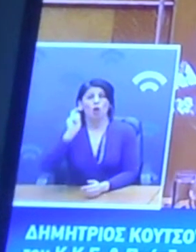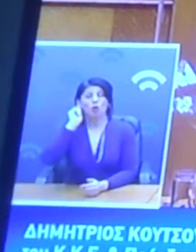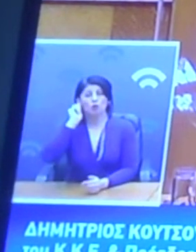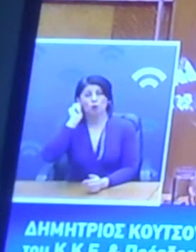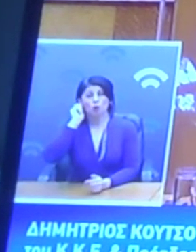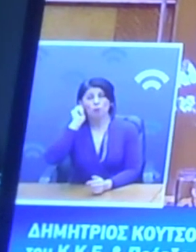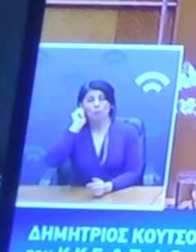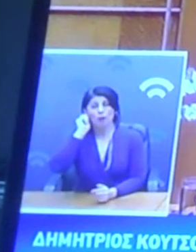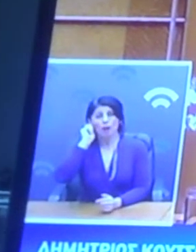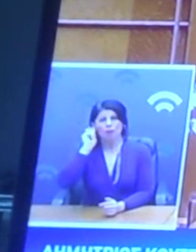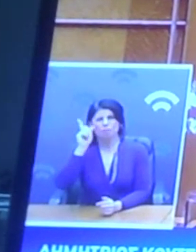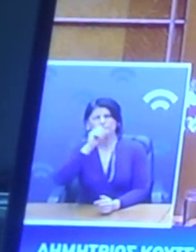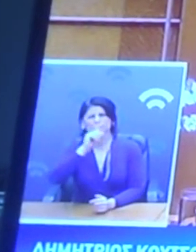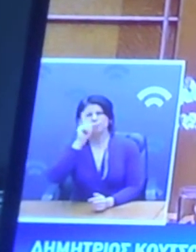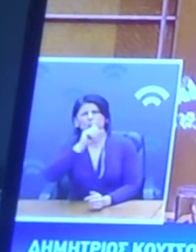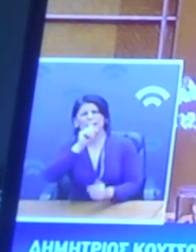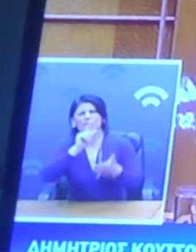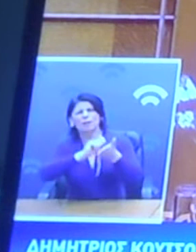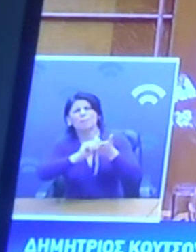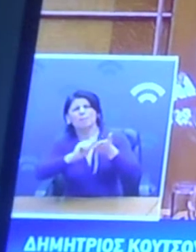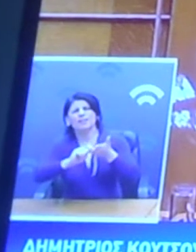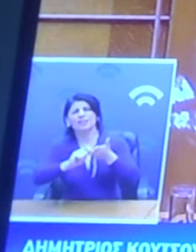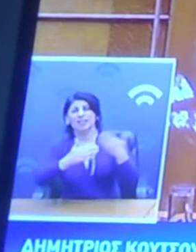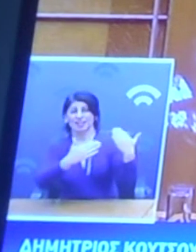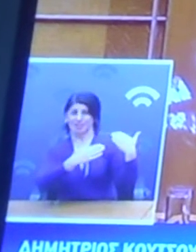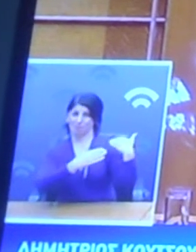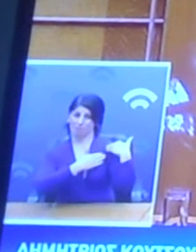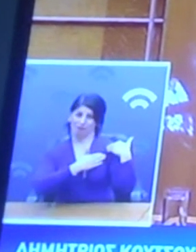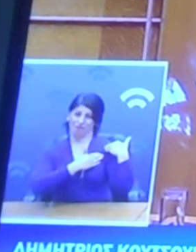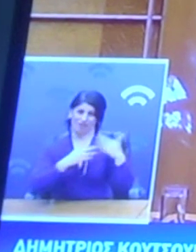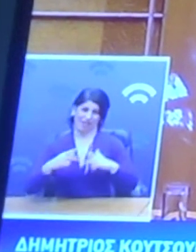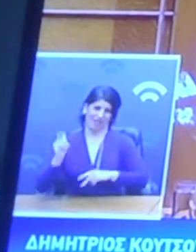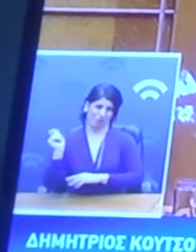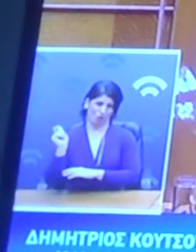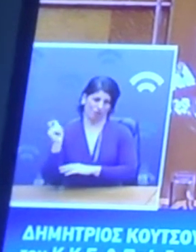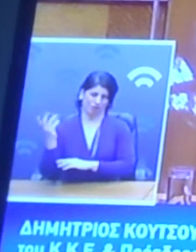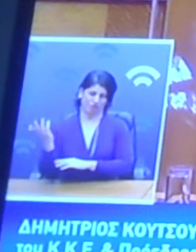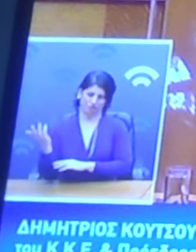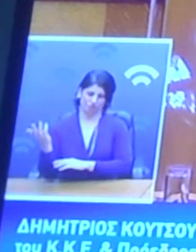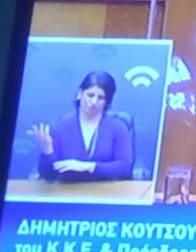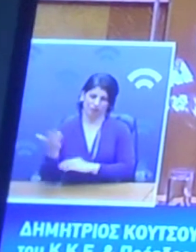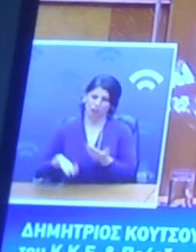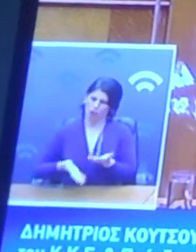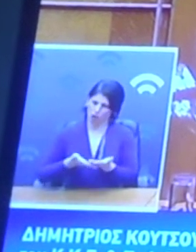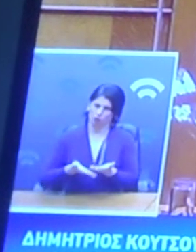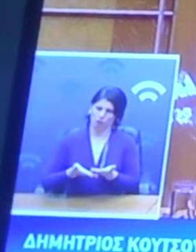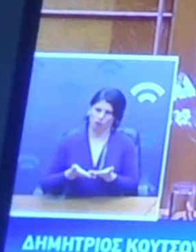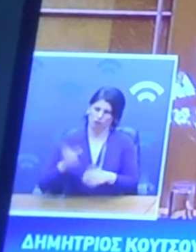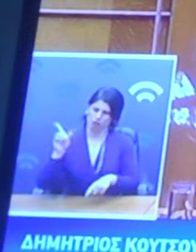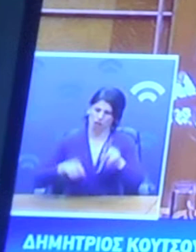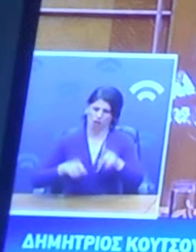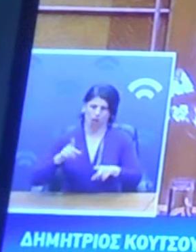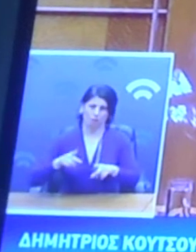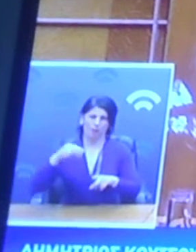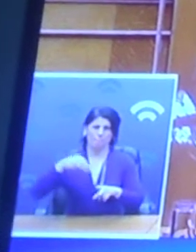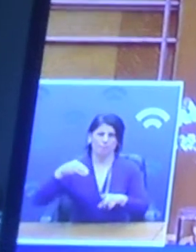μιας ψευδεπίγραφης υπεύθυνης αντιπολίτευσης, αλλά και με τη συνδρομή κάποιων μέσων ενημέρωσης που έχουν